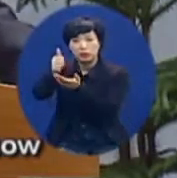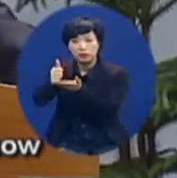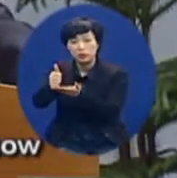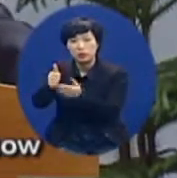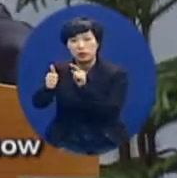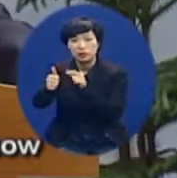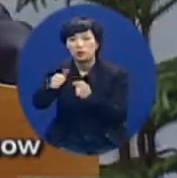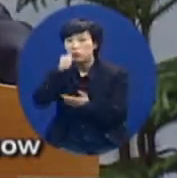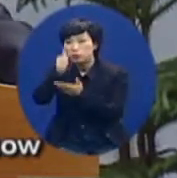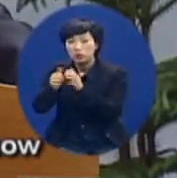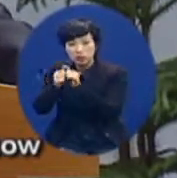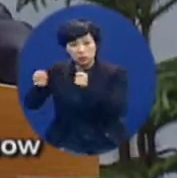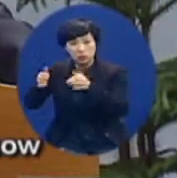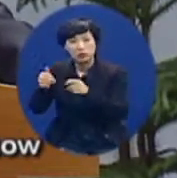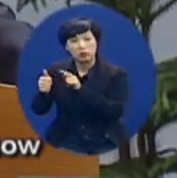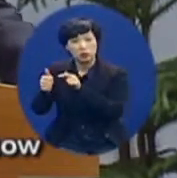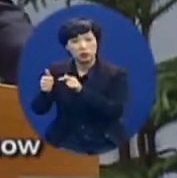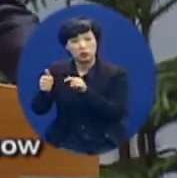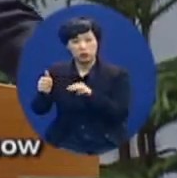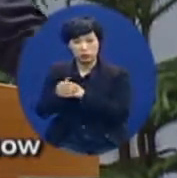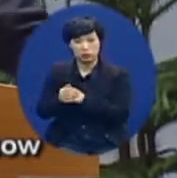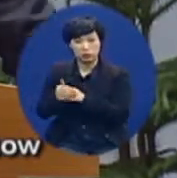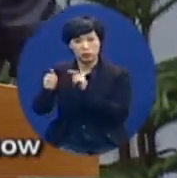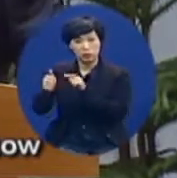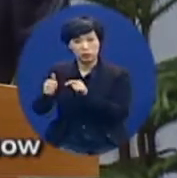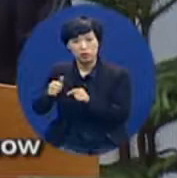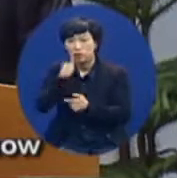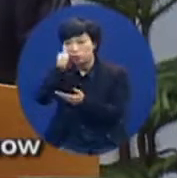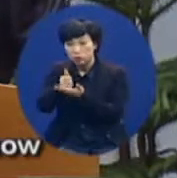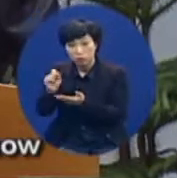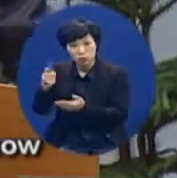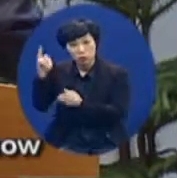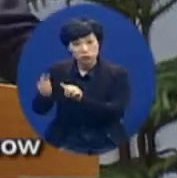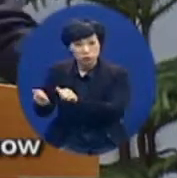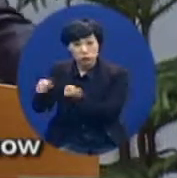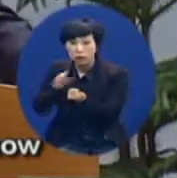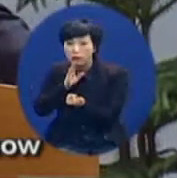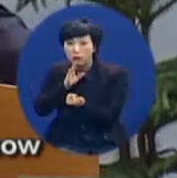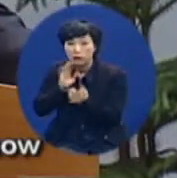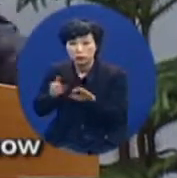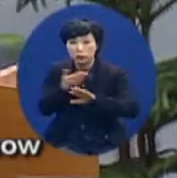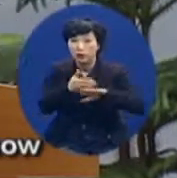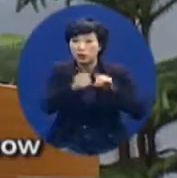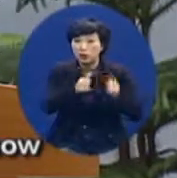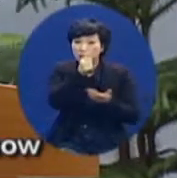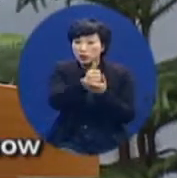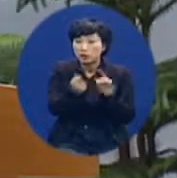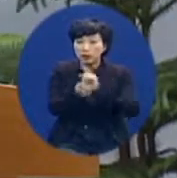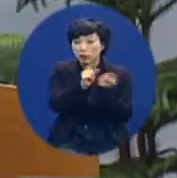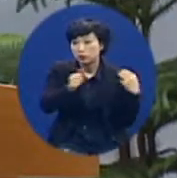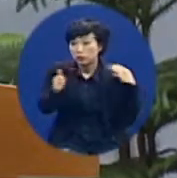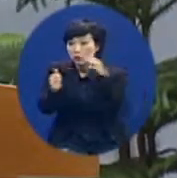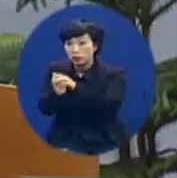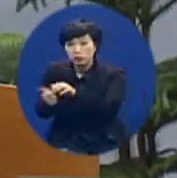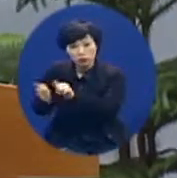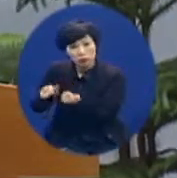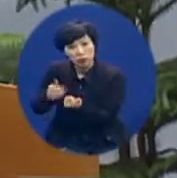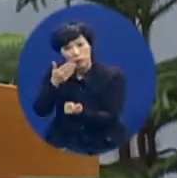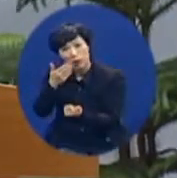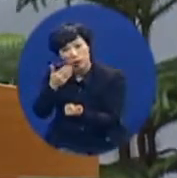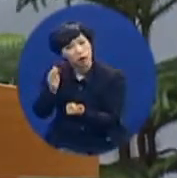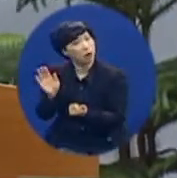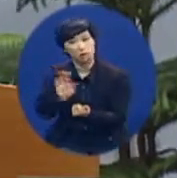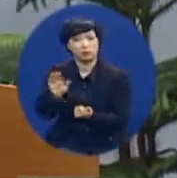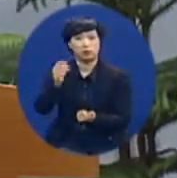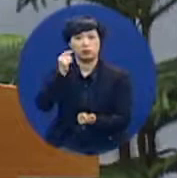죄인으로 왔다면 도 구제로 죽어야 되는데 누구 죄를 대신 짊어 주고 죽어서 우리를